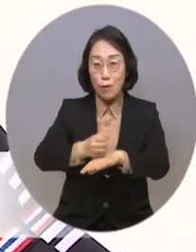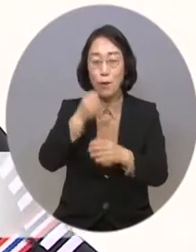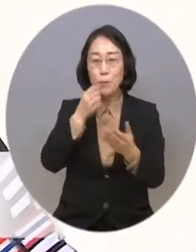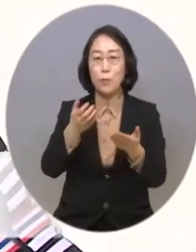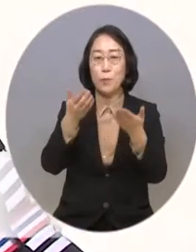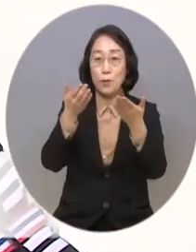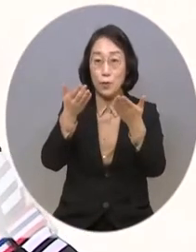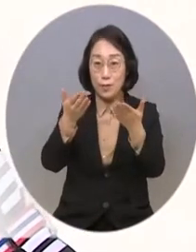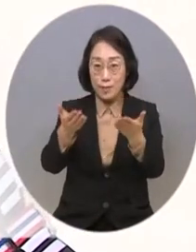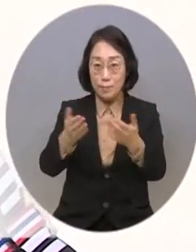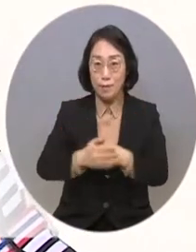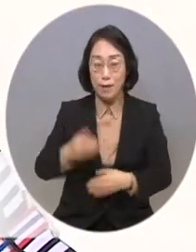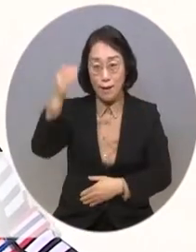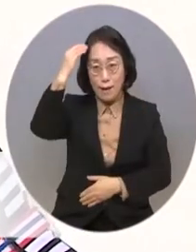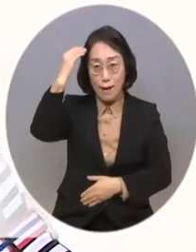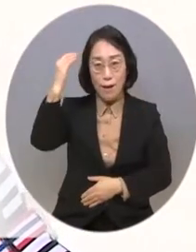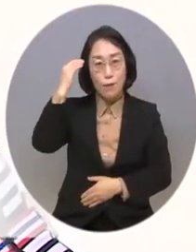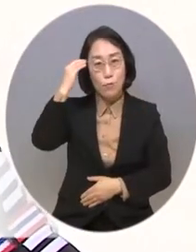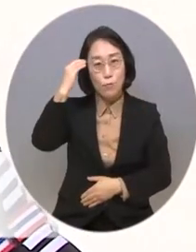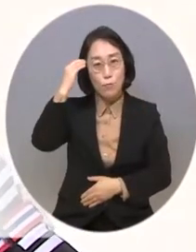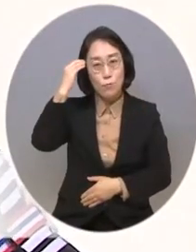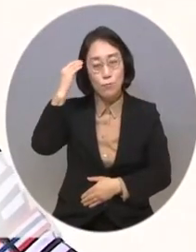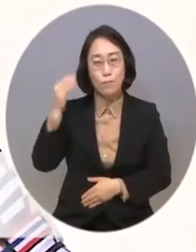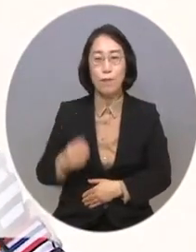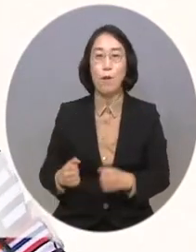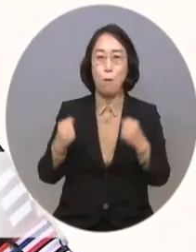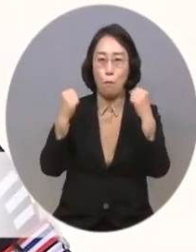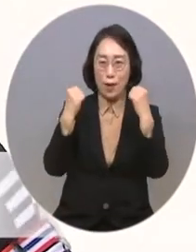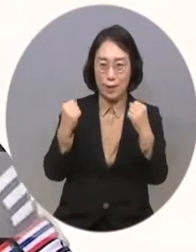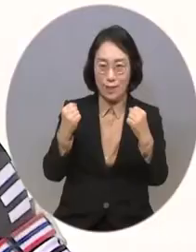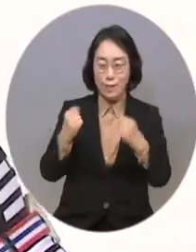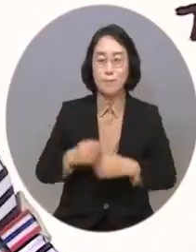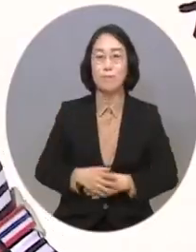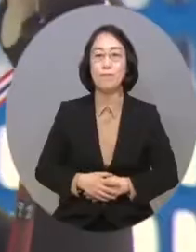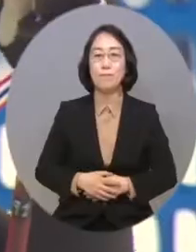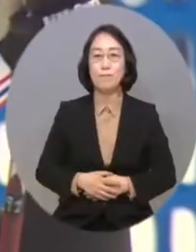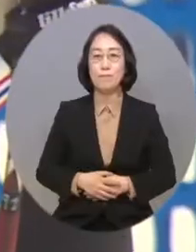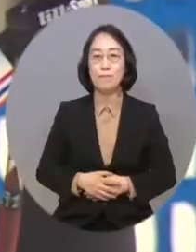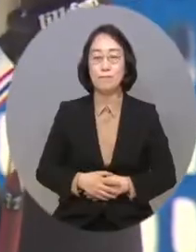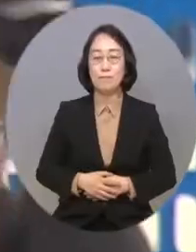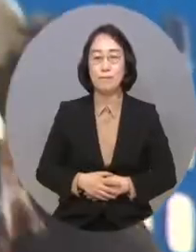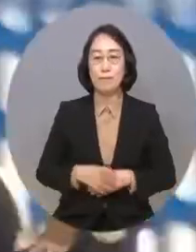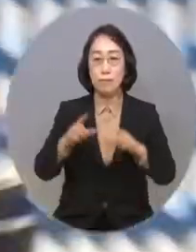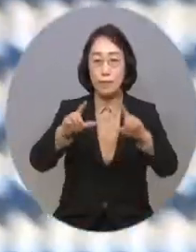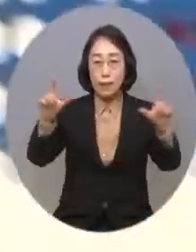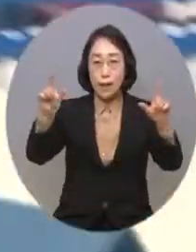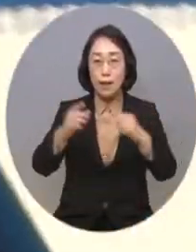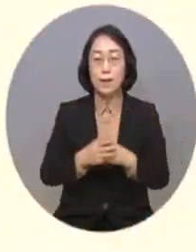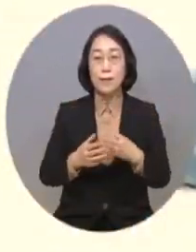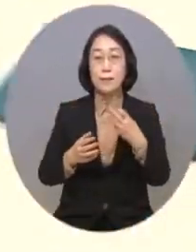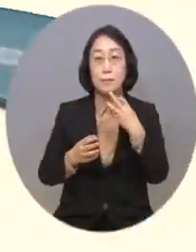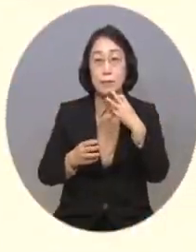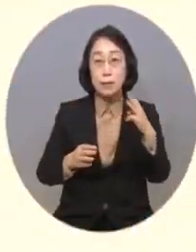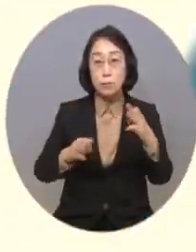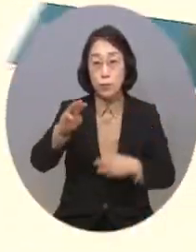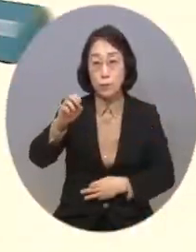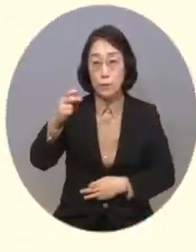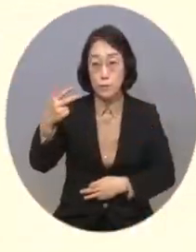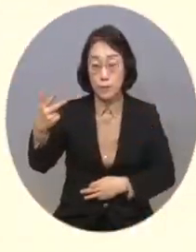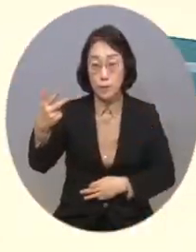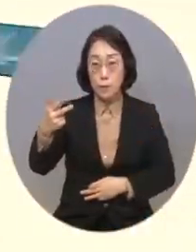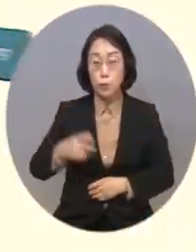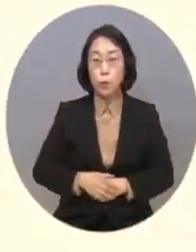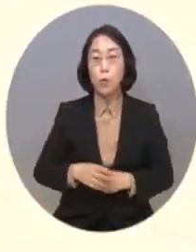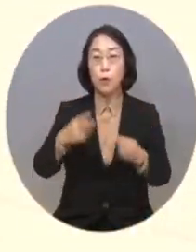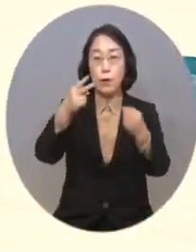좋은 성적으로 보여드리겠습니다. 네, 대한민국 화이팅! 이날 13분 37초의 기록으로 2위를